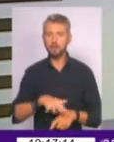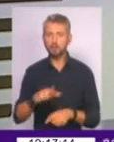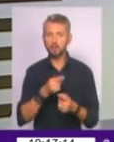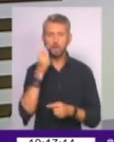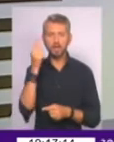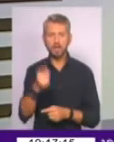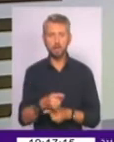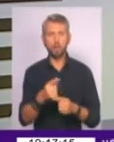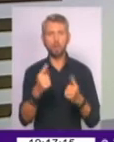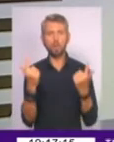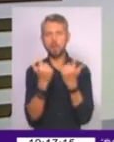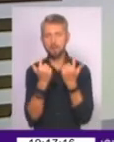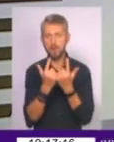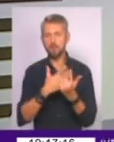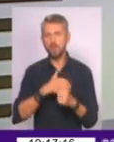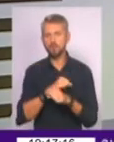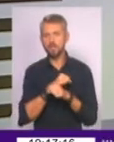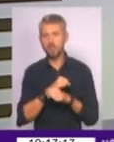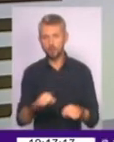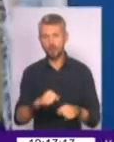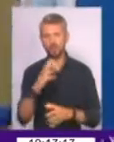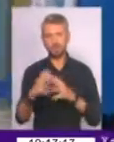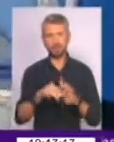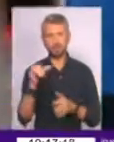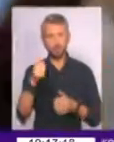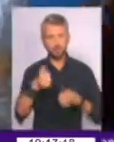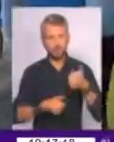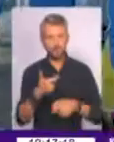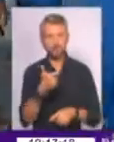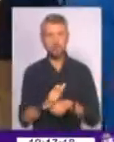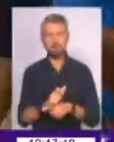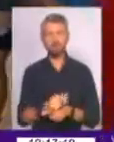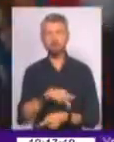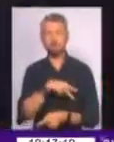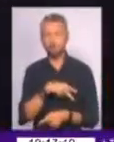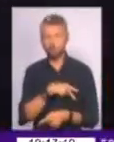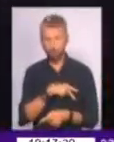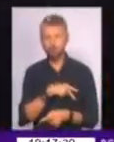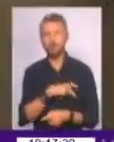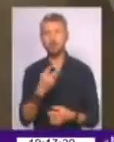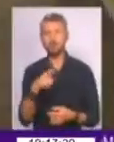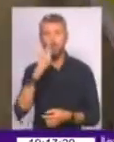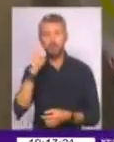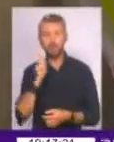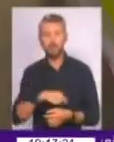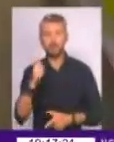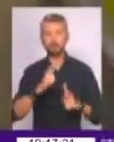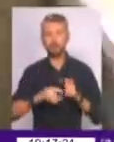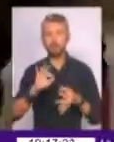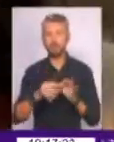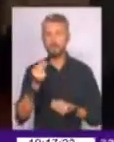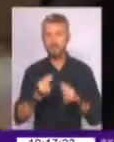далекого Тайбею наші герої Всесвітньої універсіади. Найбільше нагород до скарбнички збірної України на студентських Олімпійських